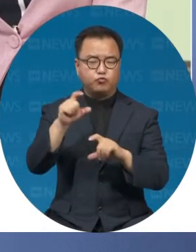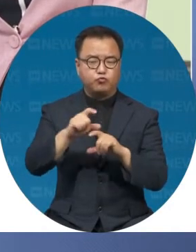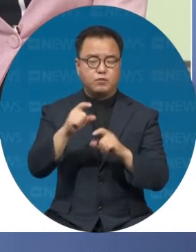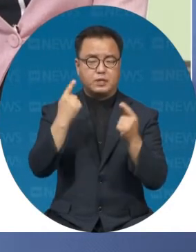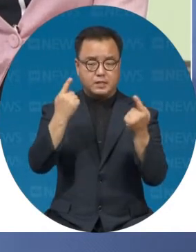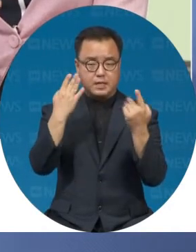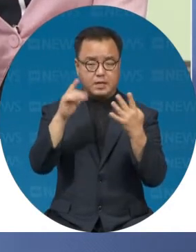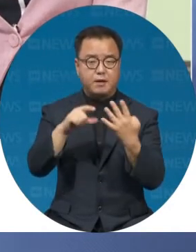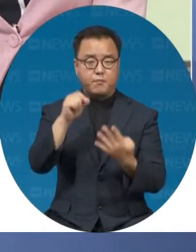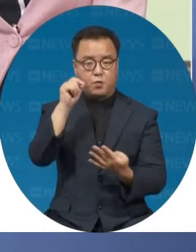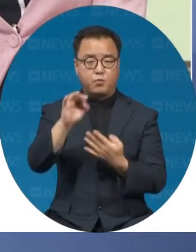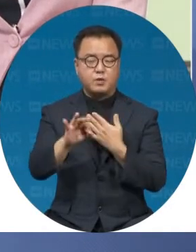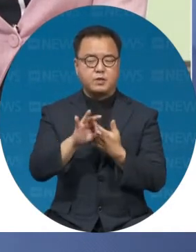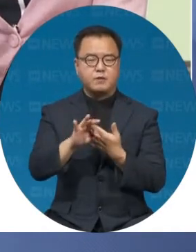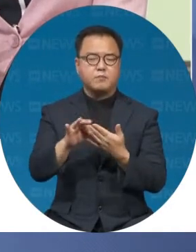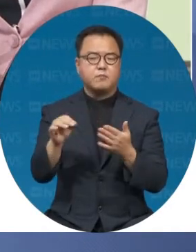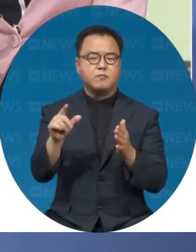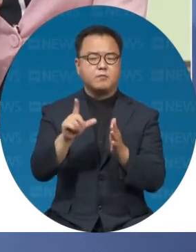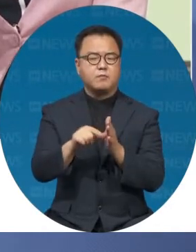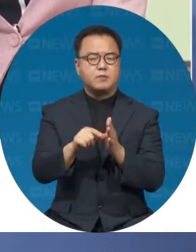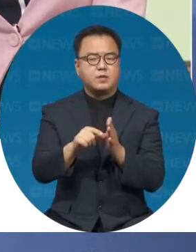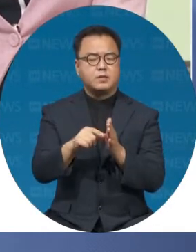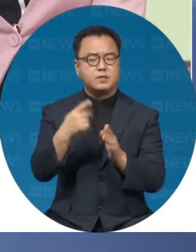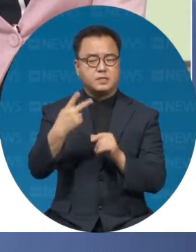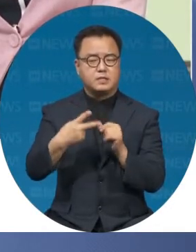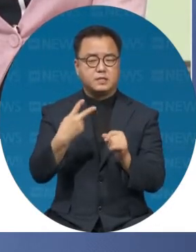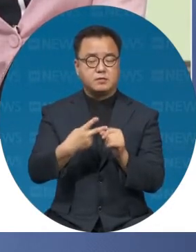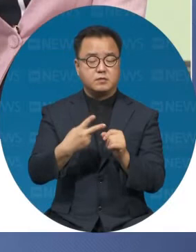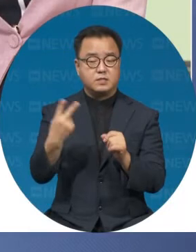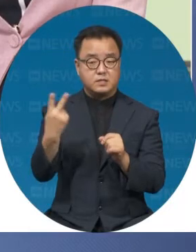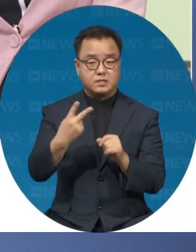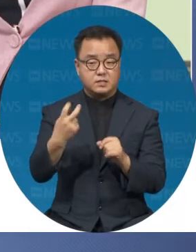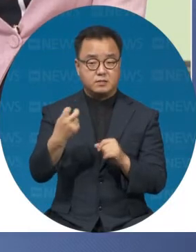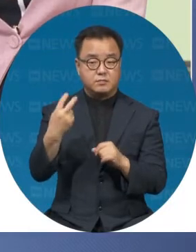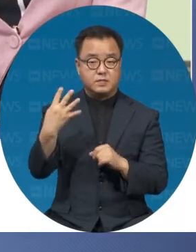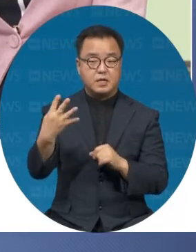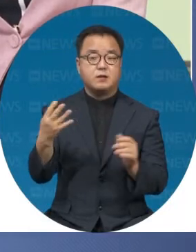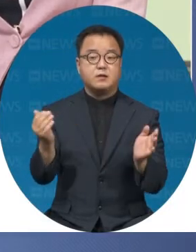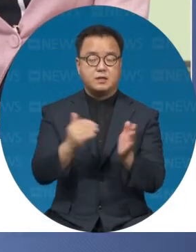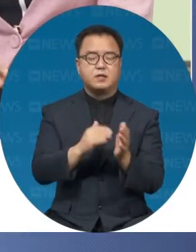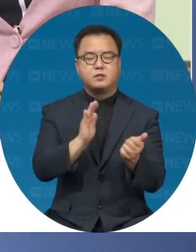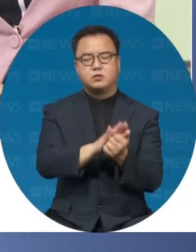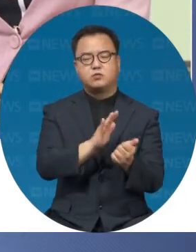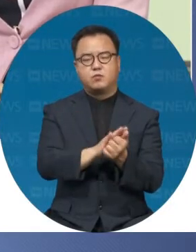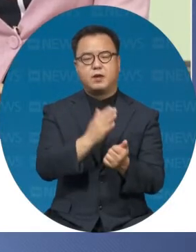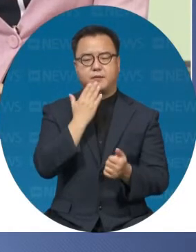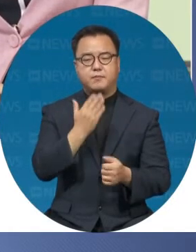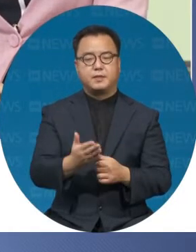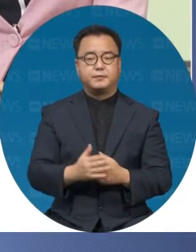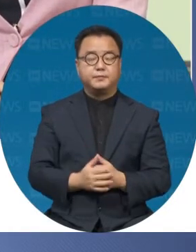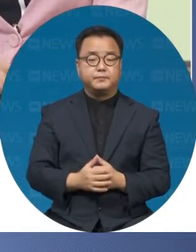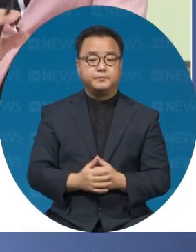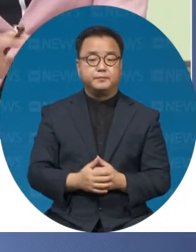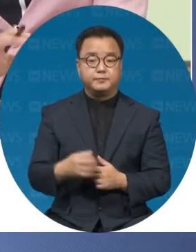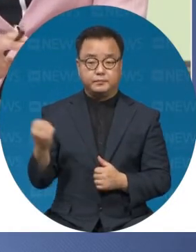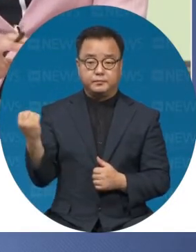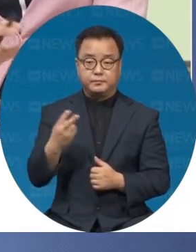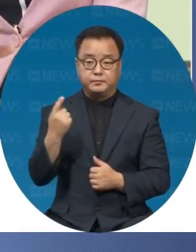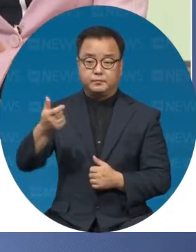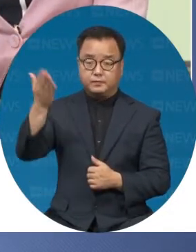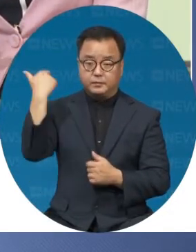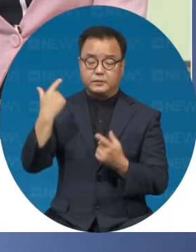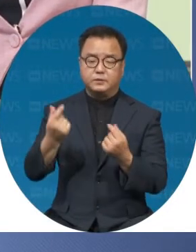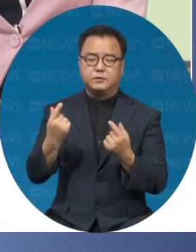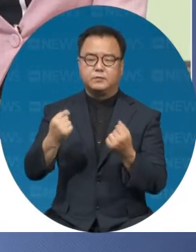선발되면 최대 2년 그러니까 후 년 부터 24년 까지 지원을 받게 된다고 설명했습니다 그러면서 이제 과거에도